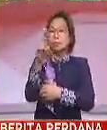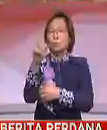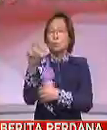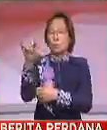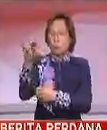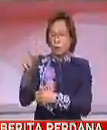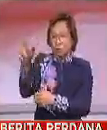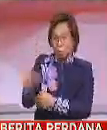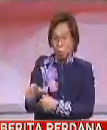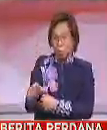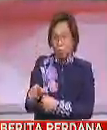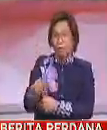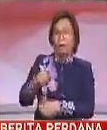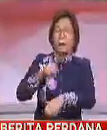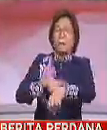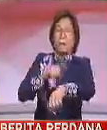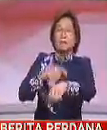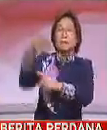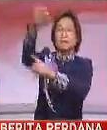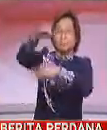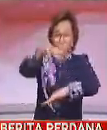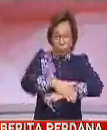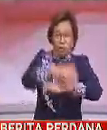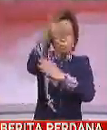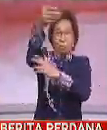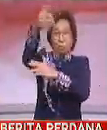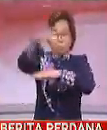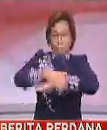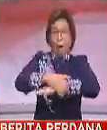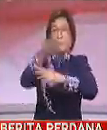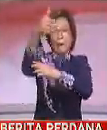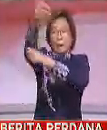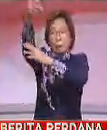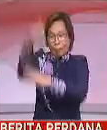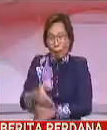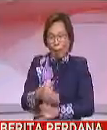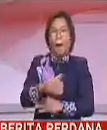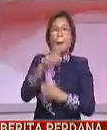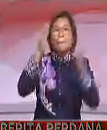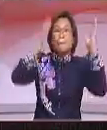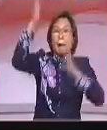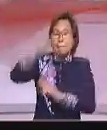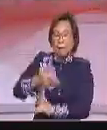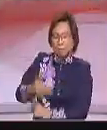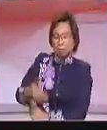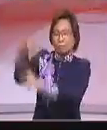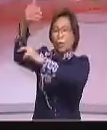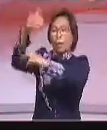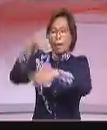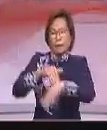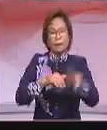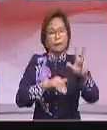terlibat dalam menurunkan bendera Union Jack dan menaikkan bendera Malaysia di Padang Bandar Pontian pada